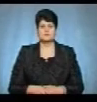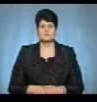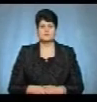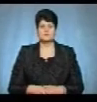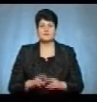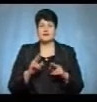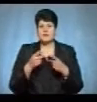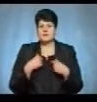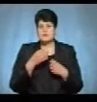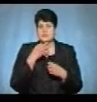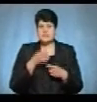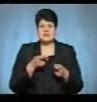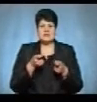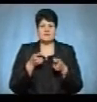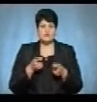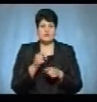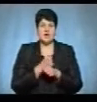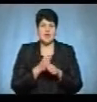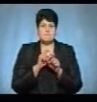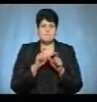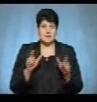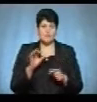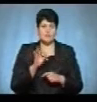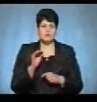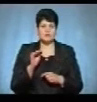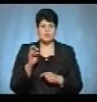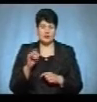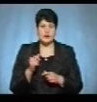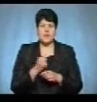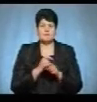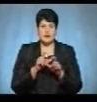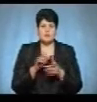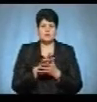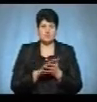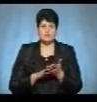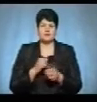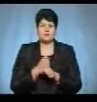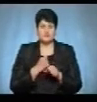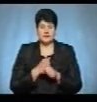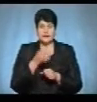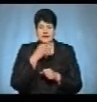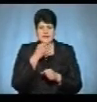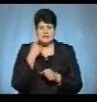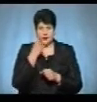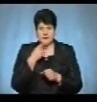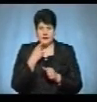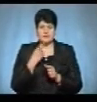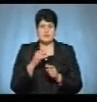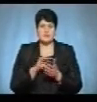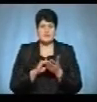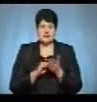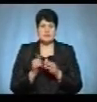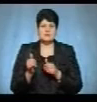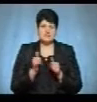Як нам повідомила завідувачка аптеки Ольга Жируха, аптека продовжить виготовляти ліки за індивідуальними рецептами, але забезпечувати